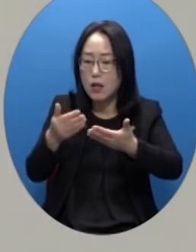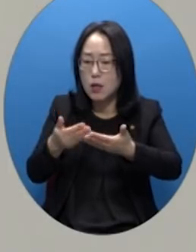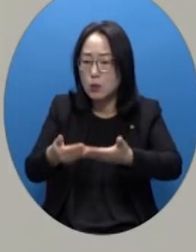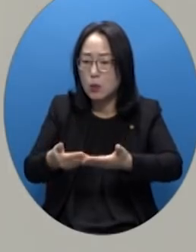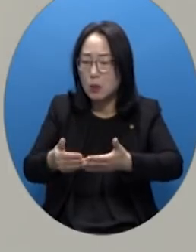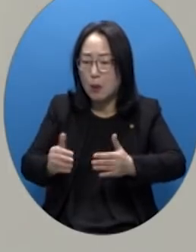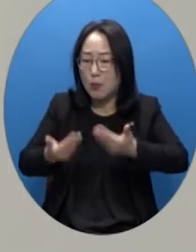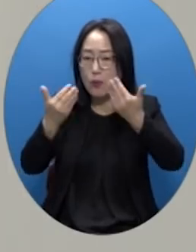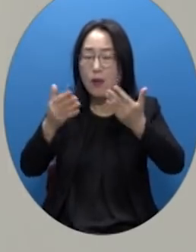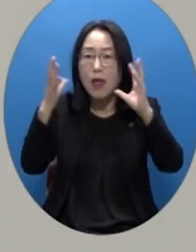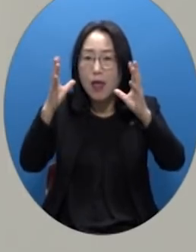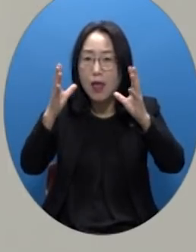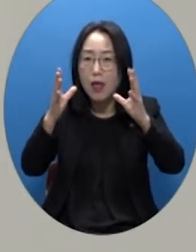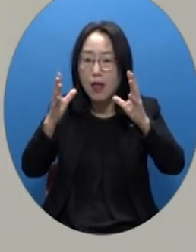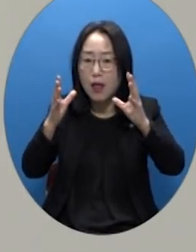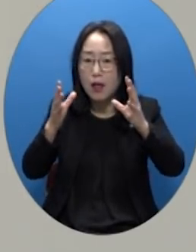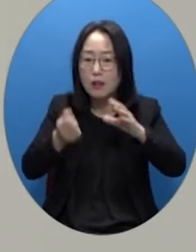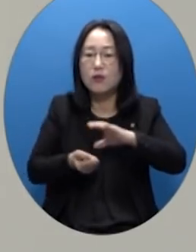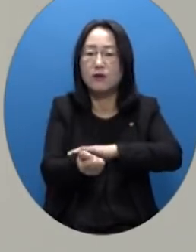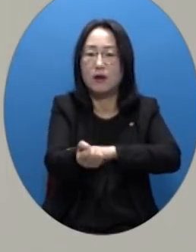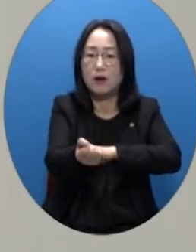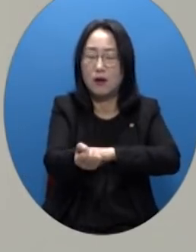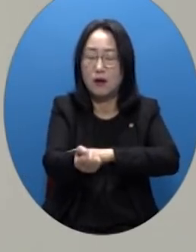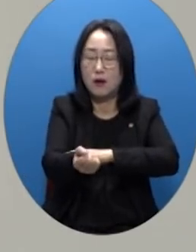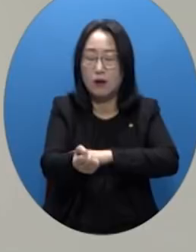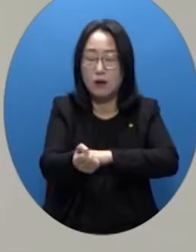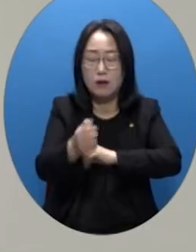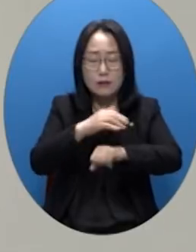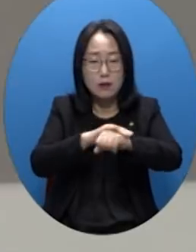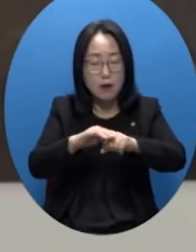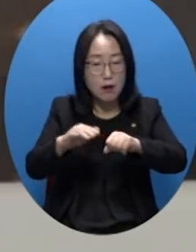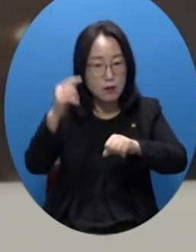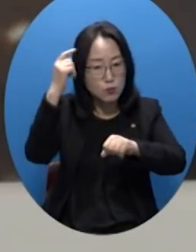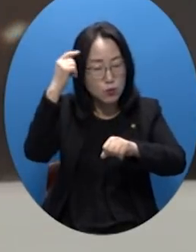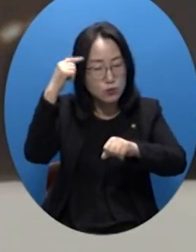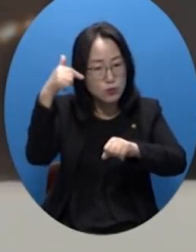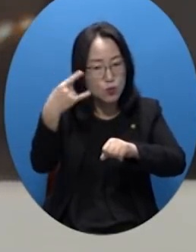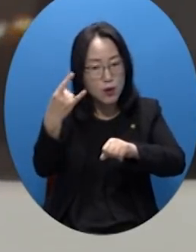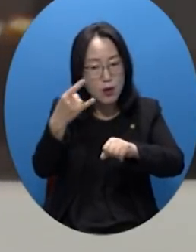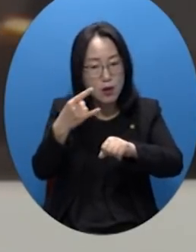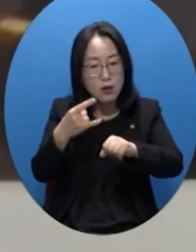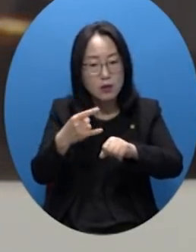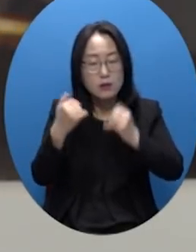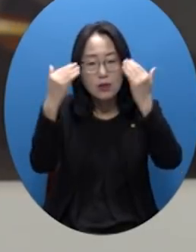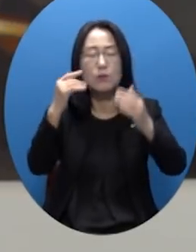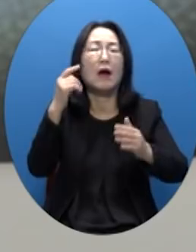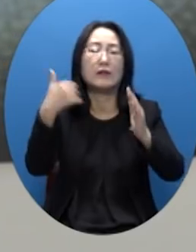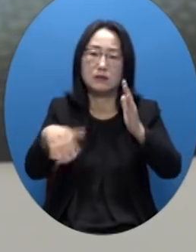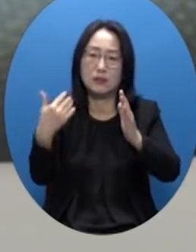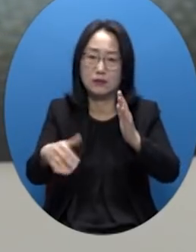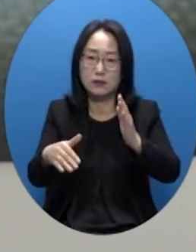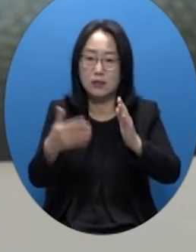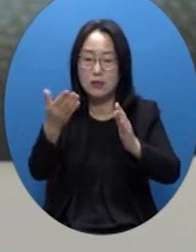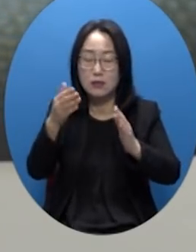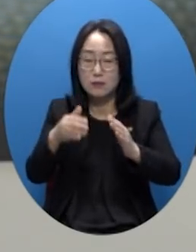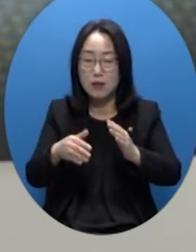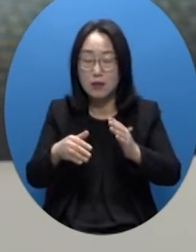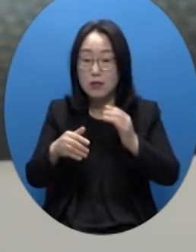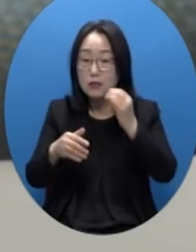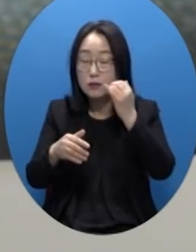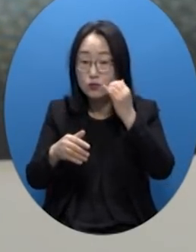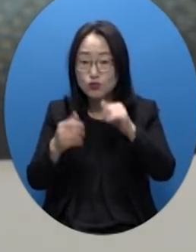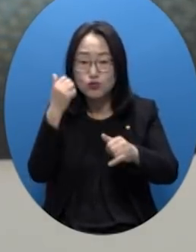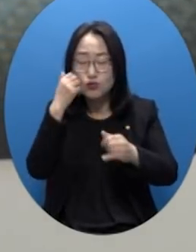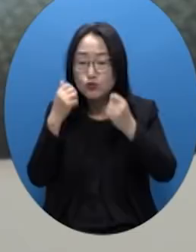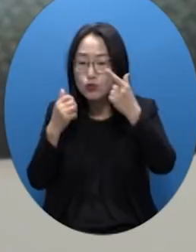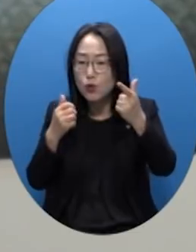못했습니다 생후 1년 만에 부모에게 버림받아 위탁기간 에 막혀 졌습니다 그러던 그에게 하나님의 은혜가 임했습니다